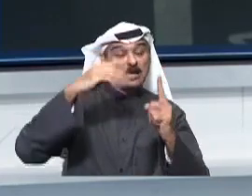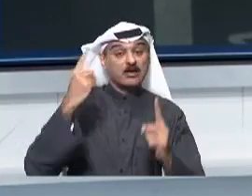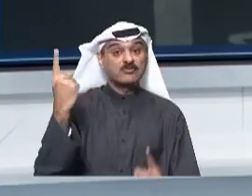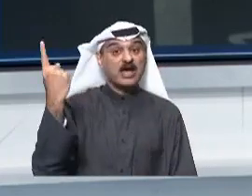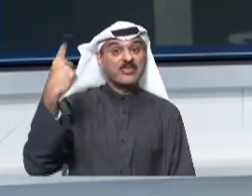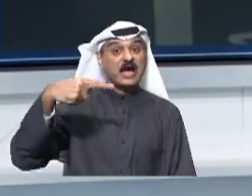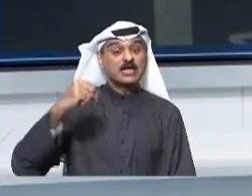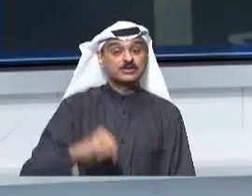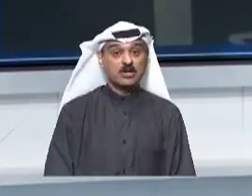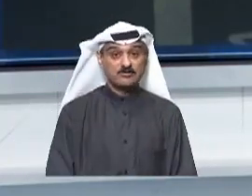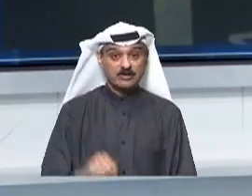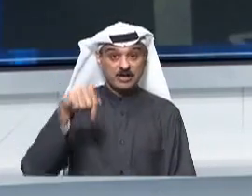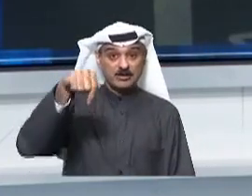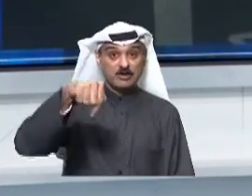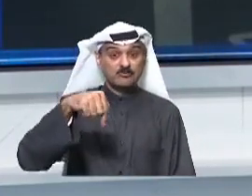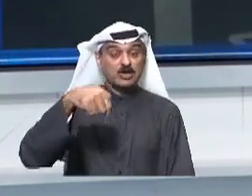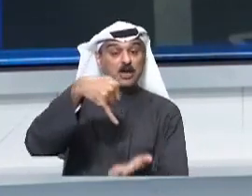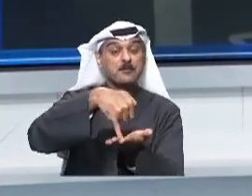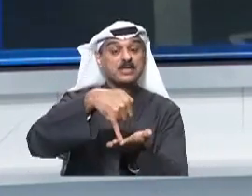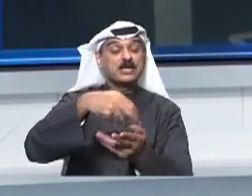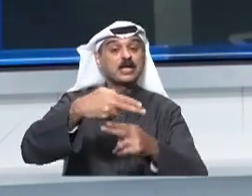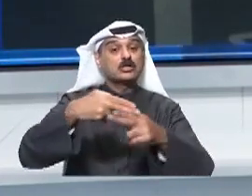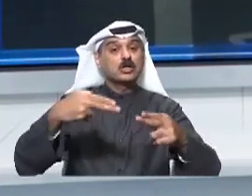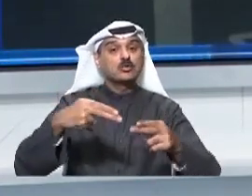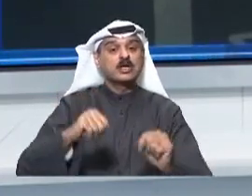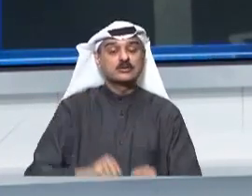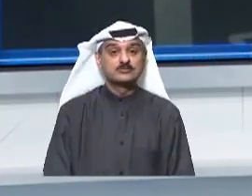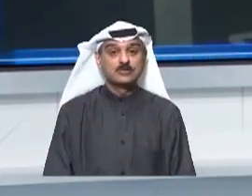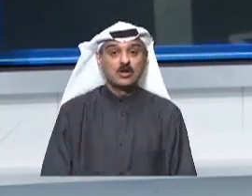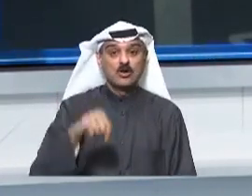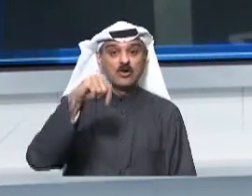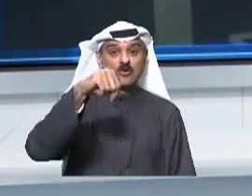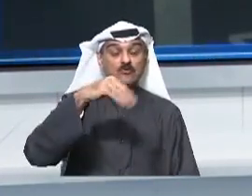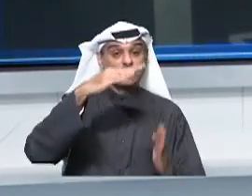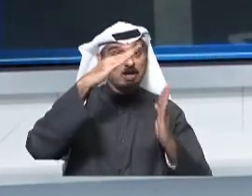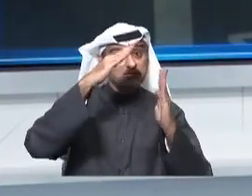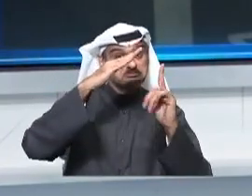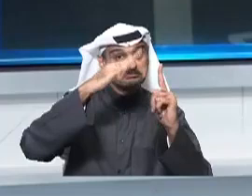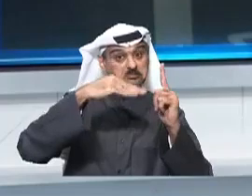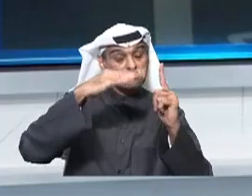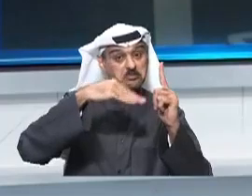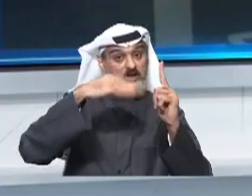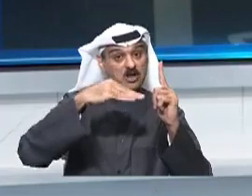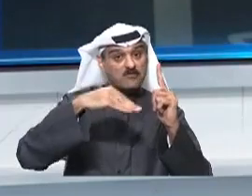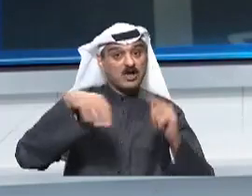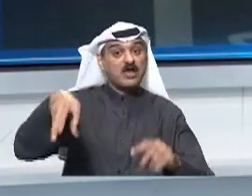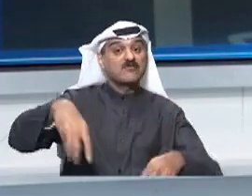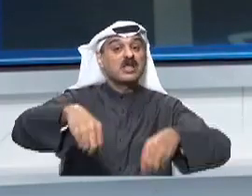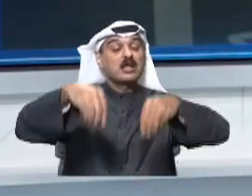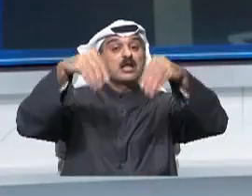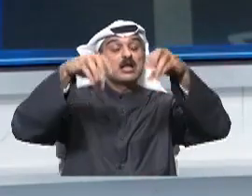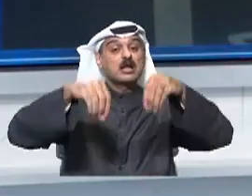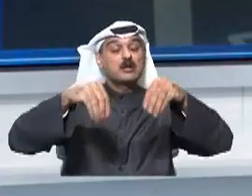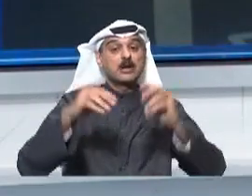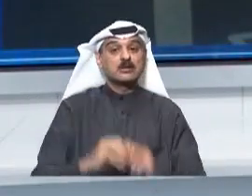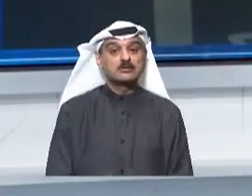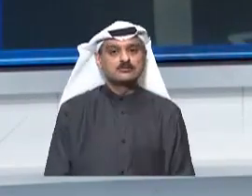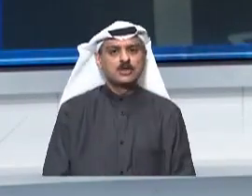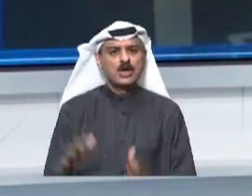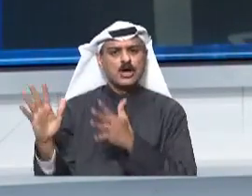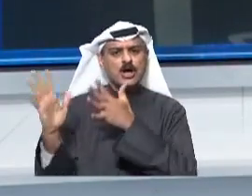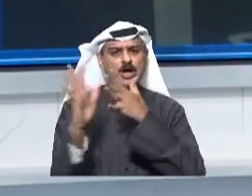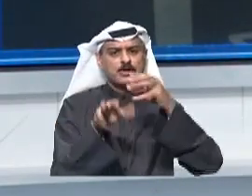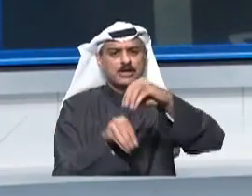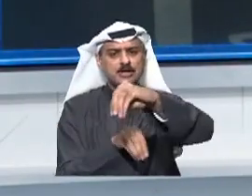درجات لأدنى حرارة على مدينة الكويت، تكون ما دون 10 درجات على المناطق البرية والمكشوفة، ومتوقع تحول الرياح ابتداء من